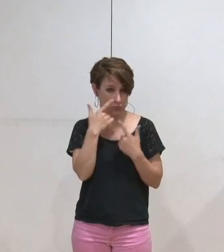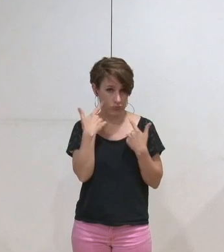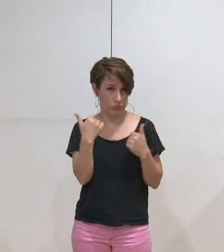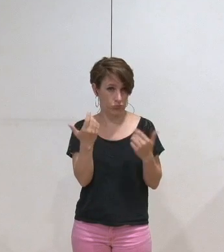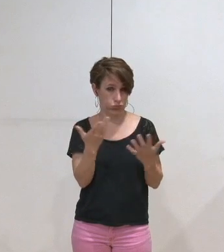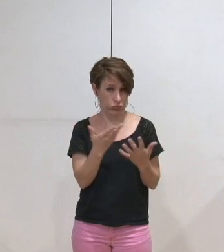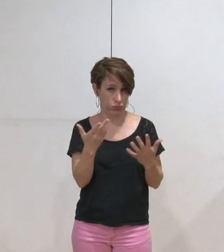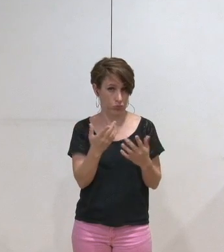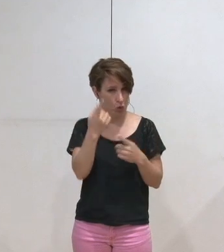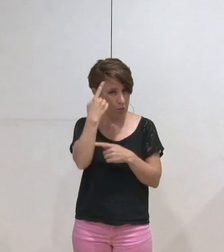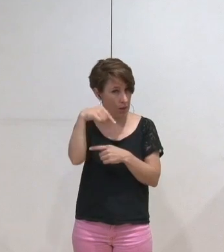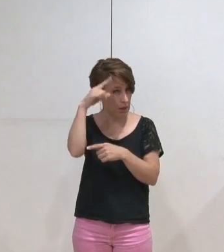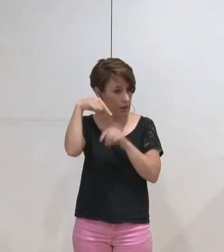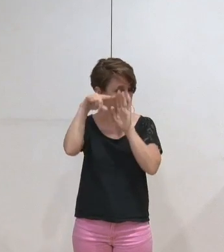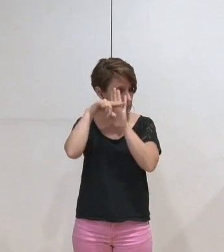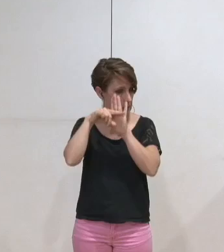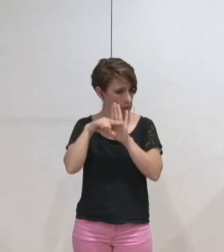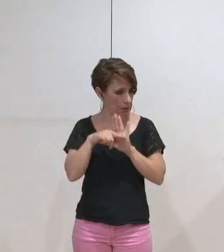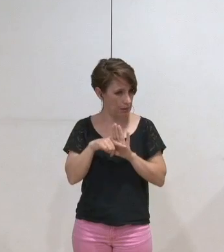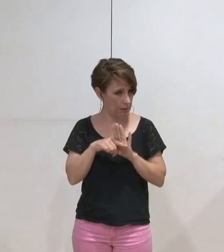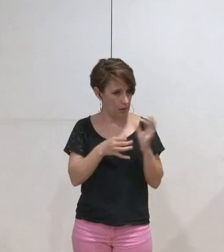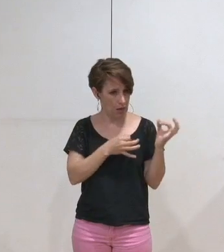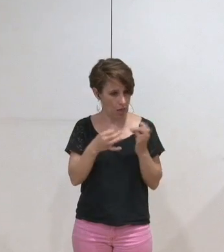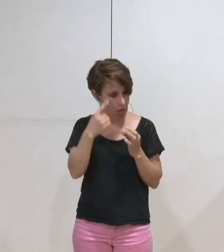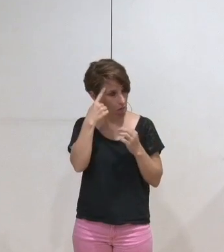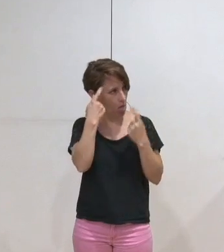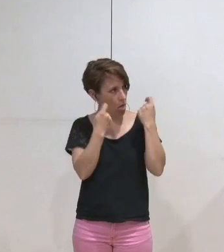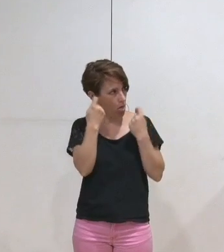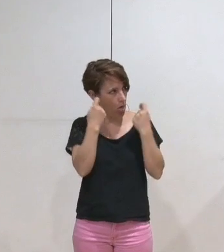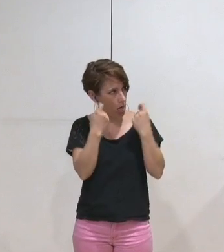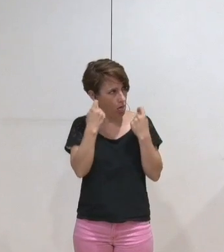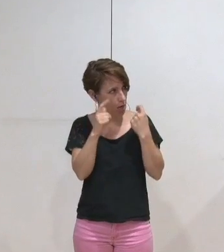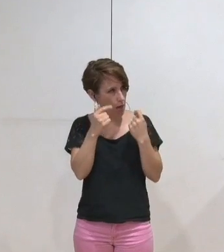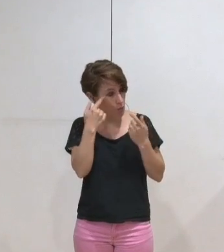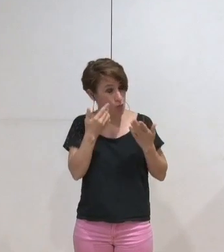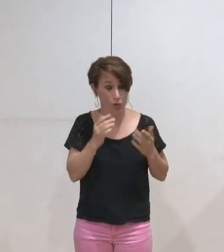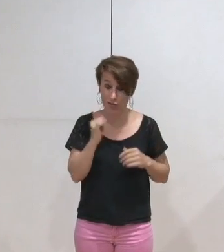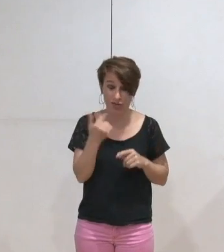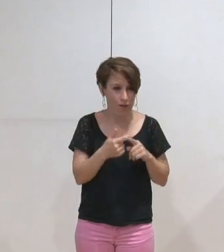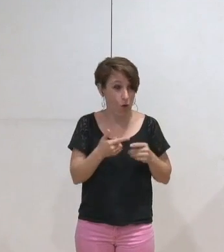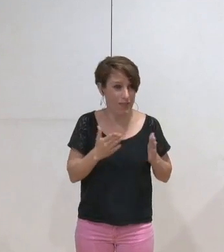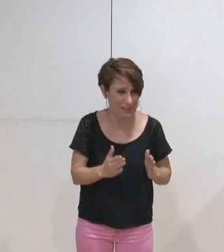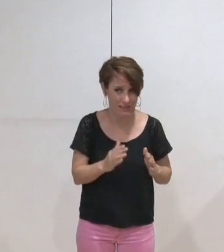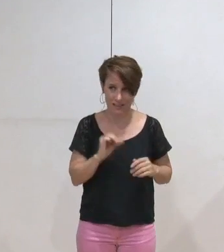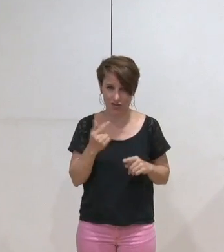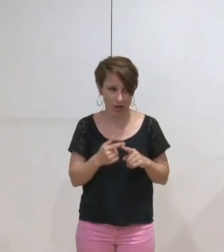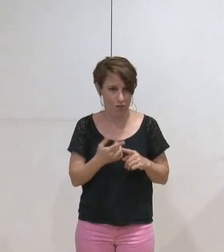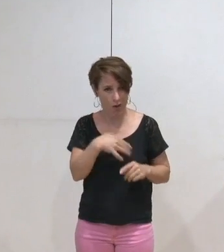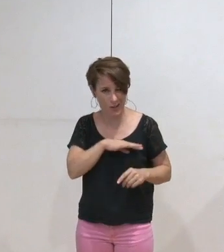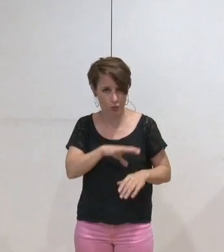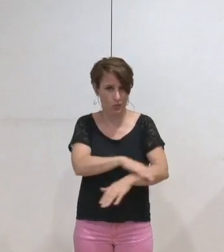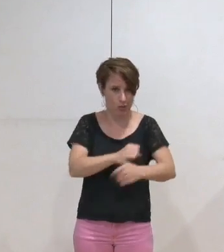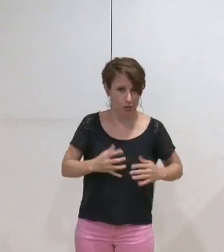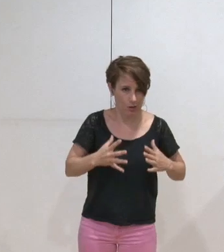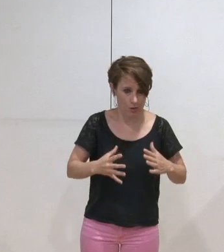démarche éthique se pose chaque fois qu'il a un engagement à prendre chaque fois qu'il y a un choix à faire chaque fois qu'il y a une responsabilité